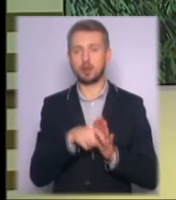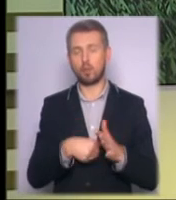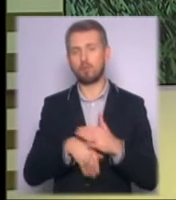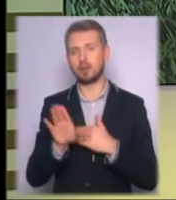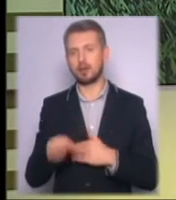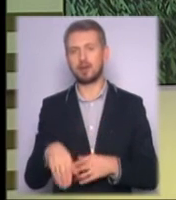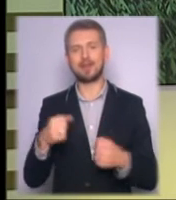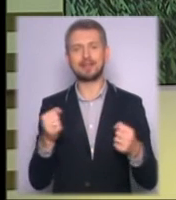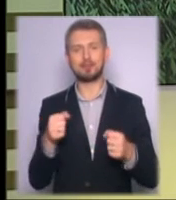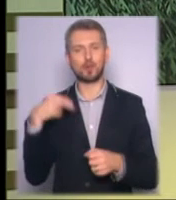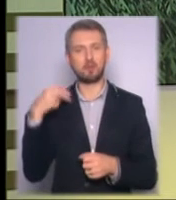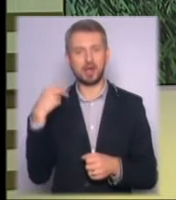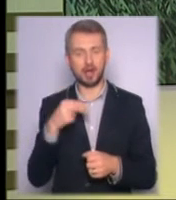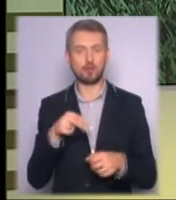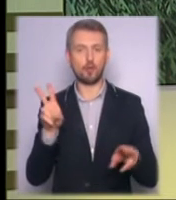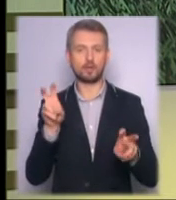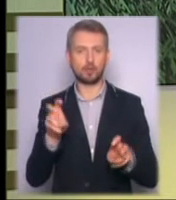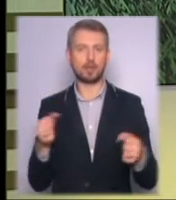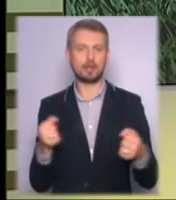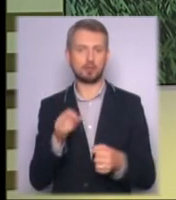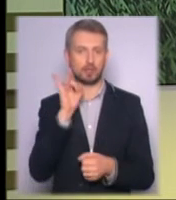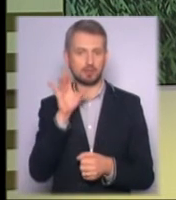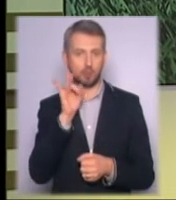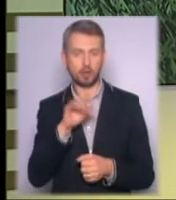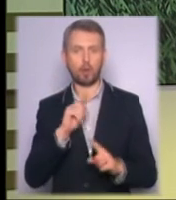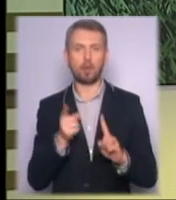перерву у статусі зимнього чемпіона. Голи Едуардо,